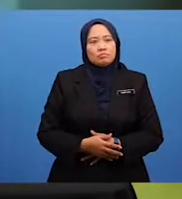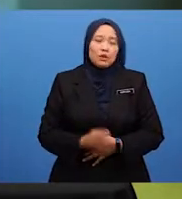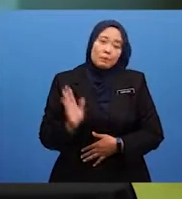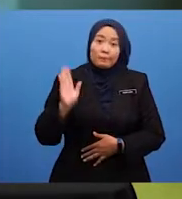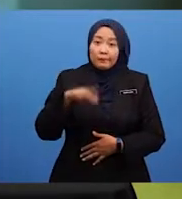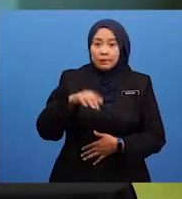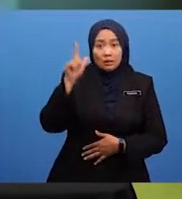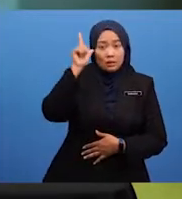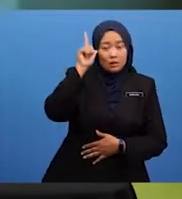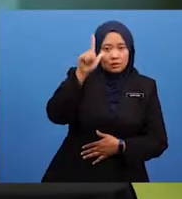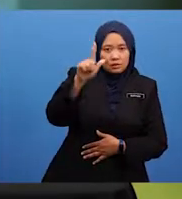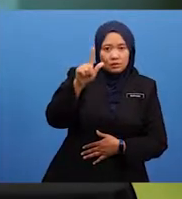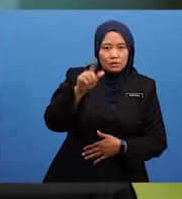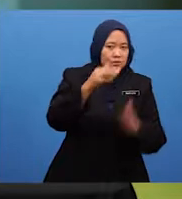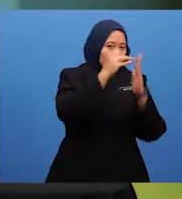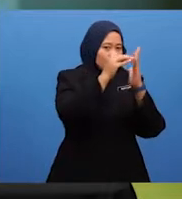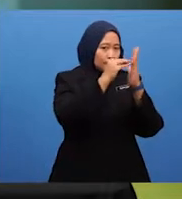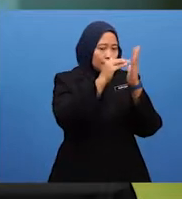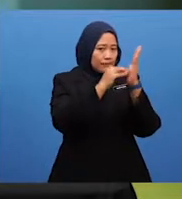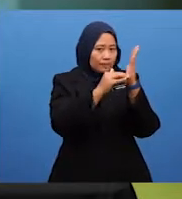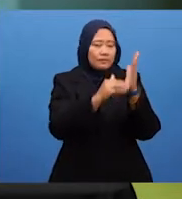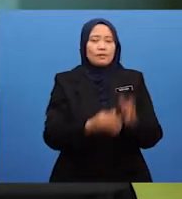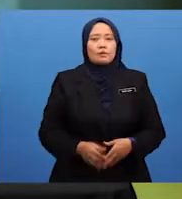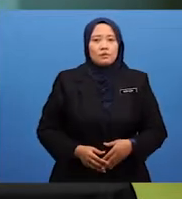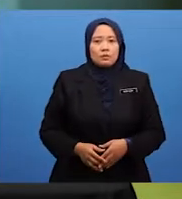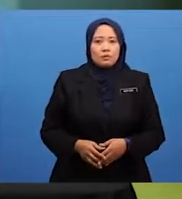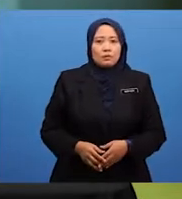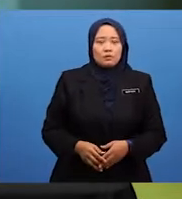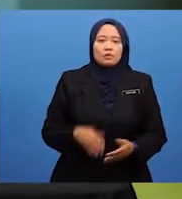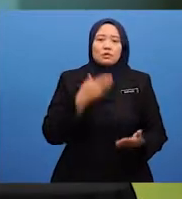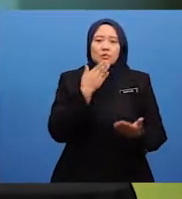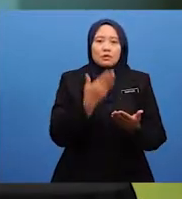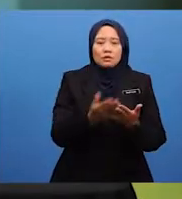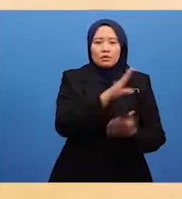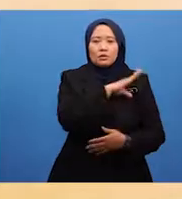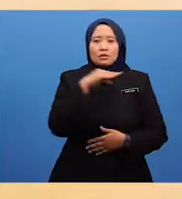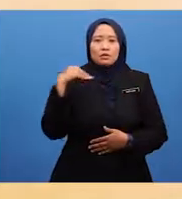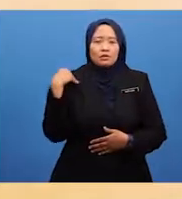Mari kita lihat senarai semak kebaikan dan keburukan daya geseran.